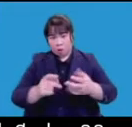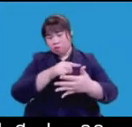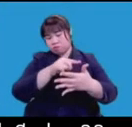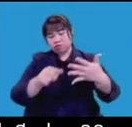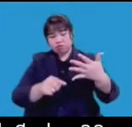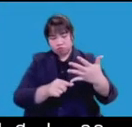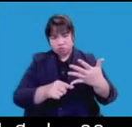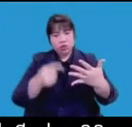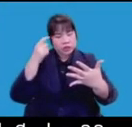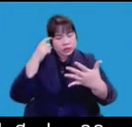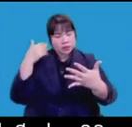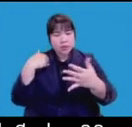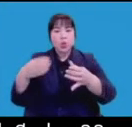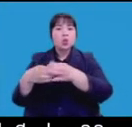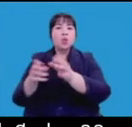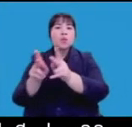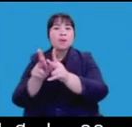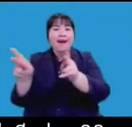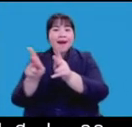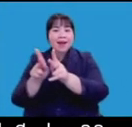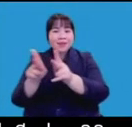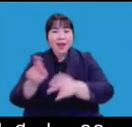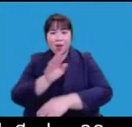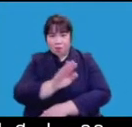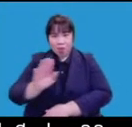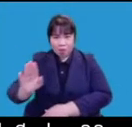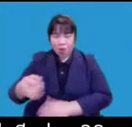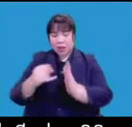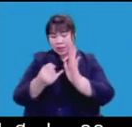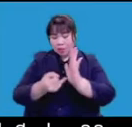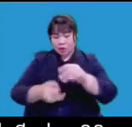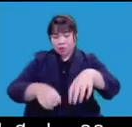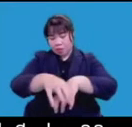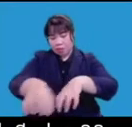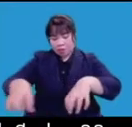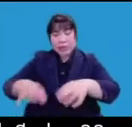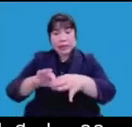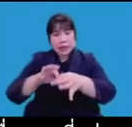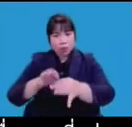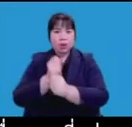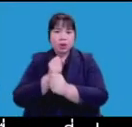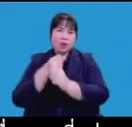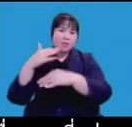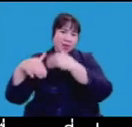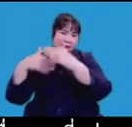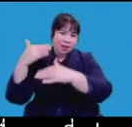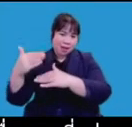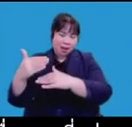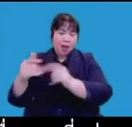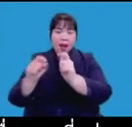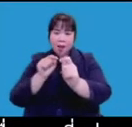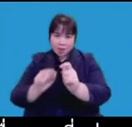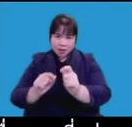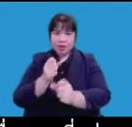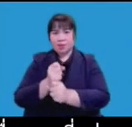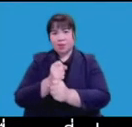ป็นชุดกรรมการย่อยนะครับแล้วก็มีหน่วยงานในจังหวัดที่เกี่ยวข้องขับเคลื่อนนะครับลงไปถึงระดับอ